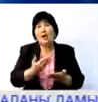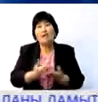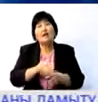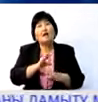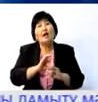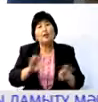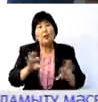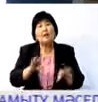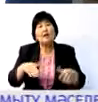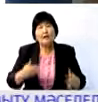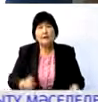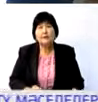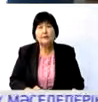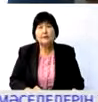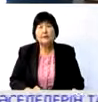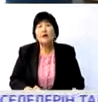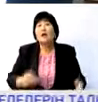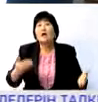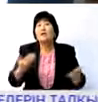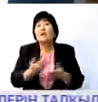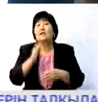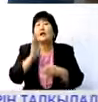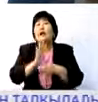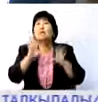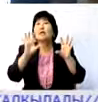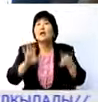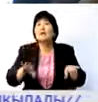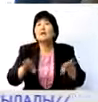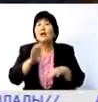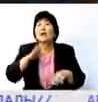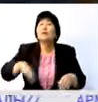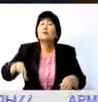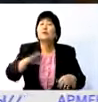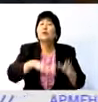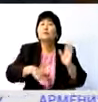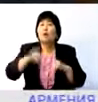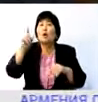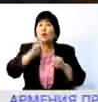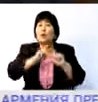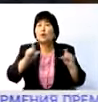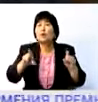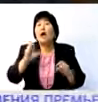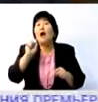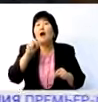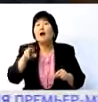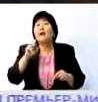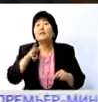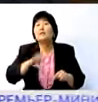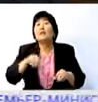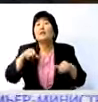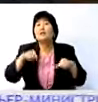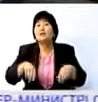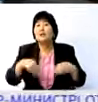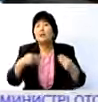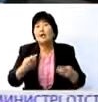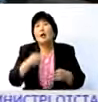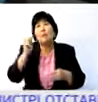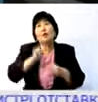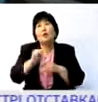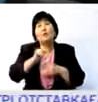тоқталды. Жаңадан қабылданған заңға сәйкес еліміздегі барлық жоғары оқу орындарына академиялық дербестік берілді. Яғни білім